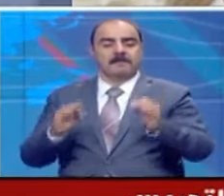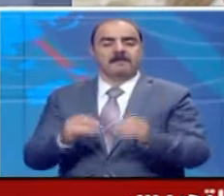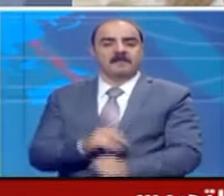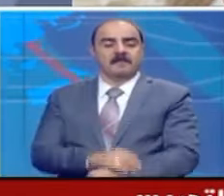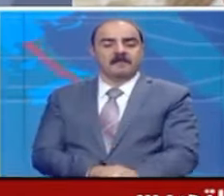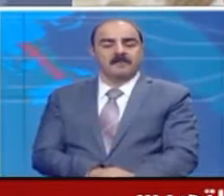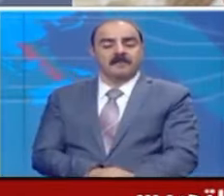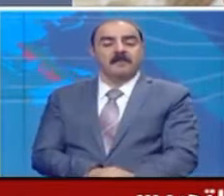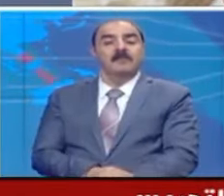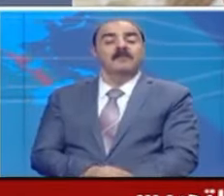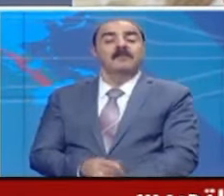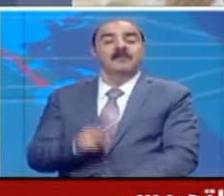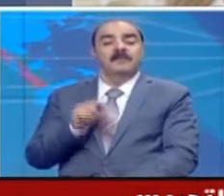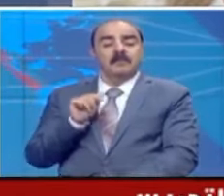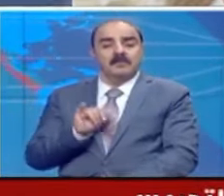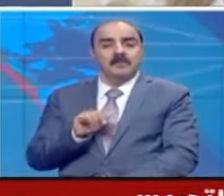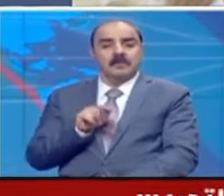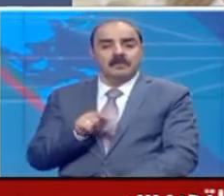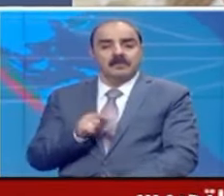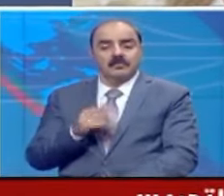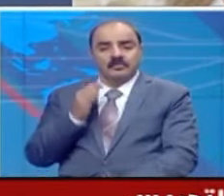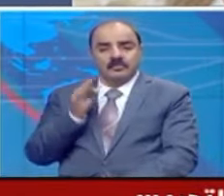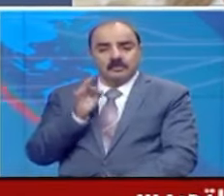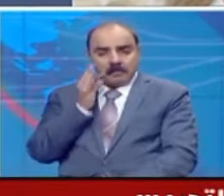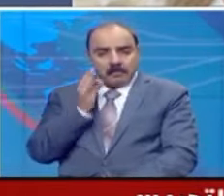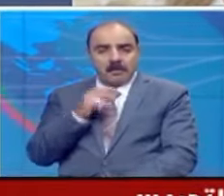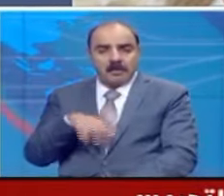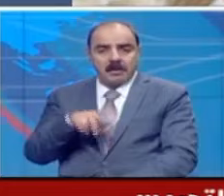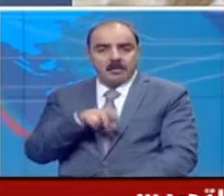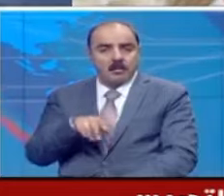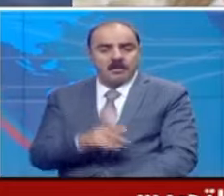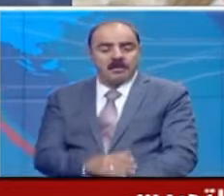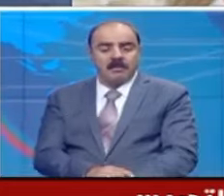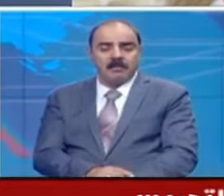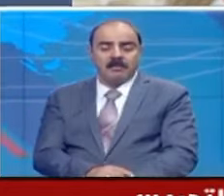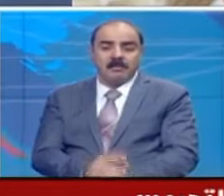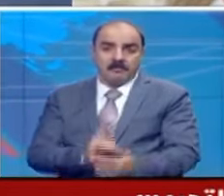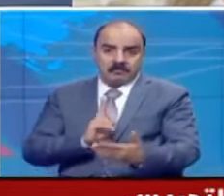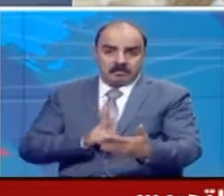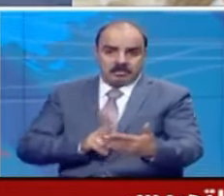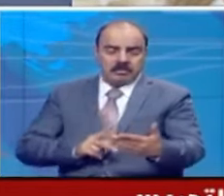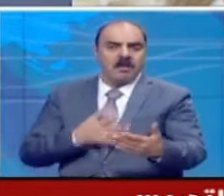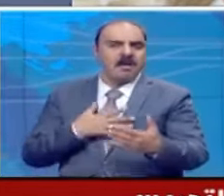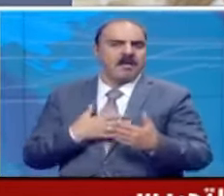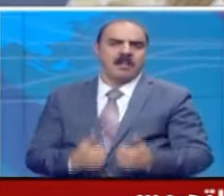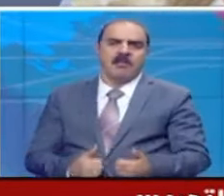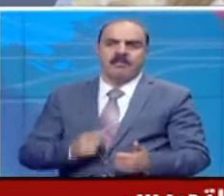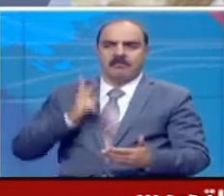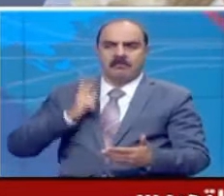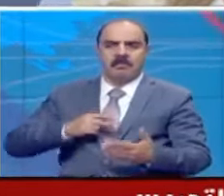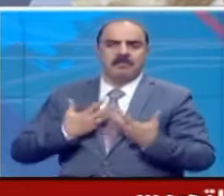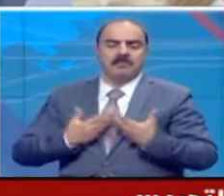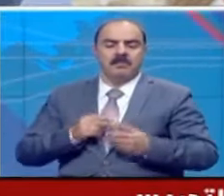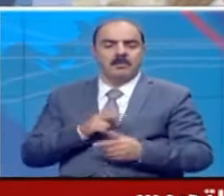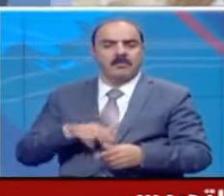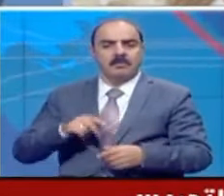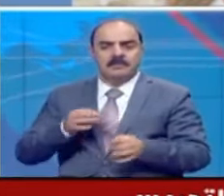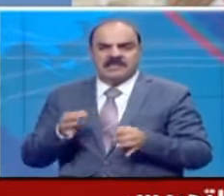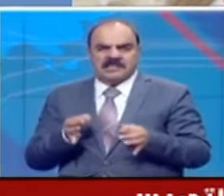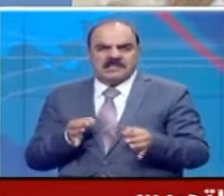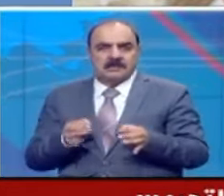السلع، وبالتالي هنا في الحقيقه يعني حزمه بتخفف من تبعات هذه الازمات